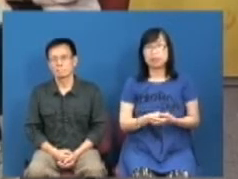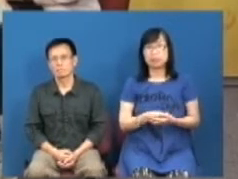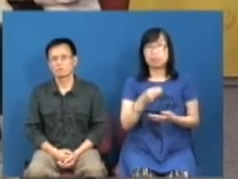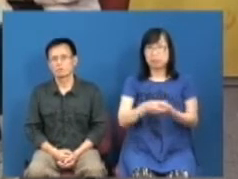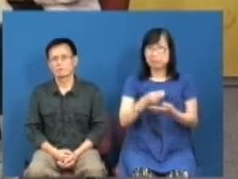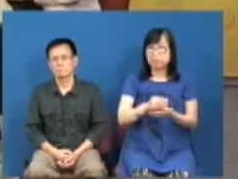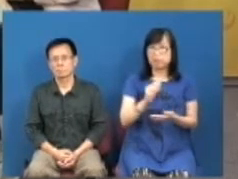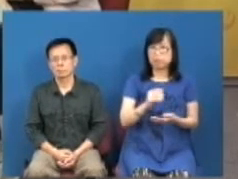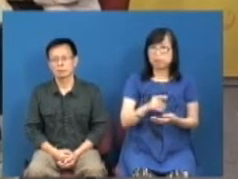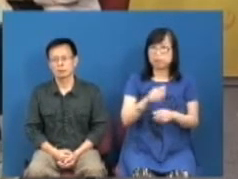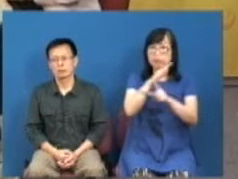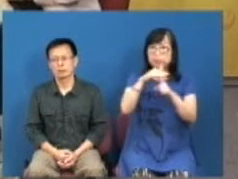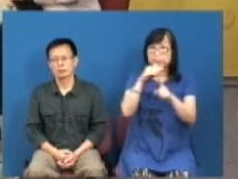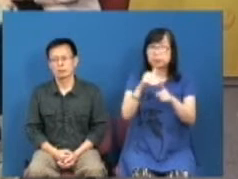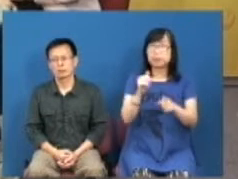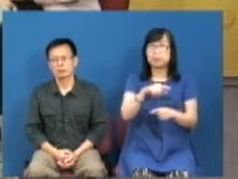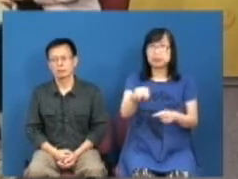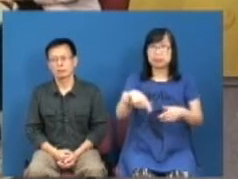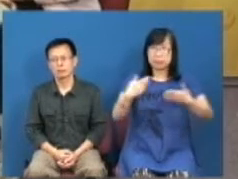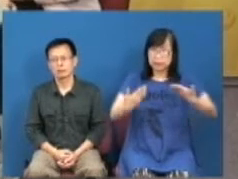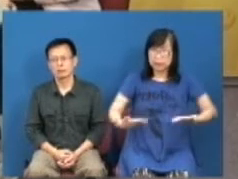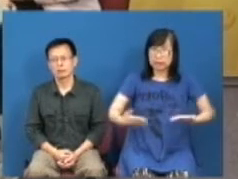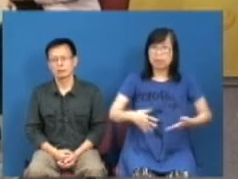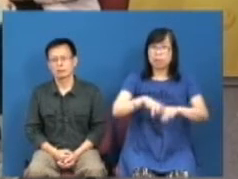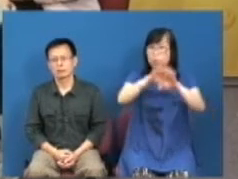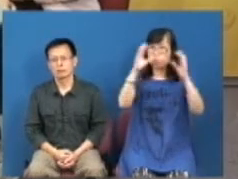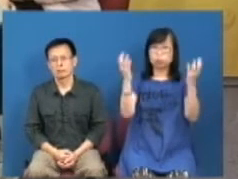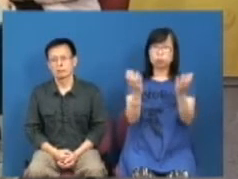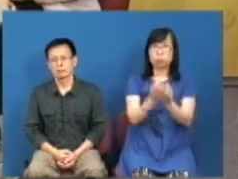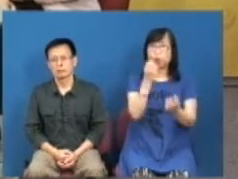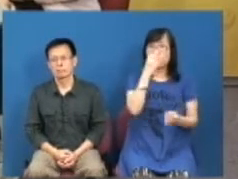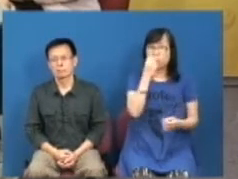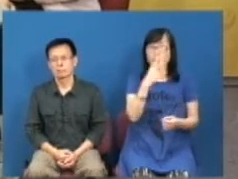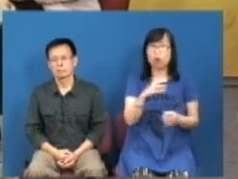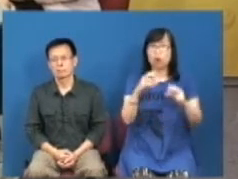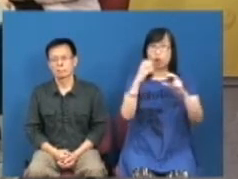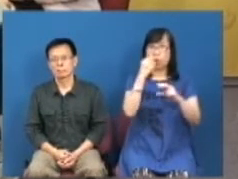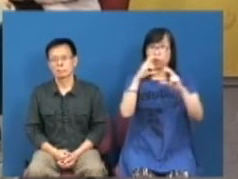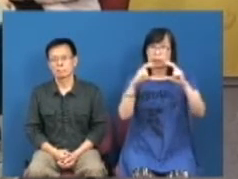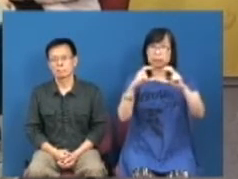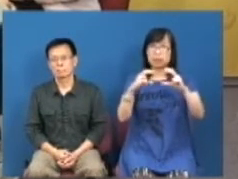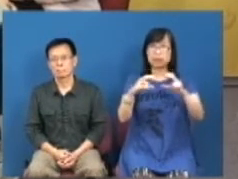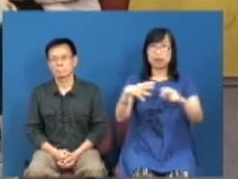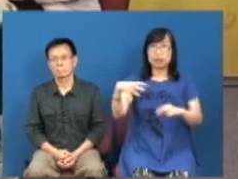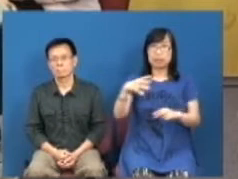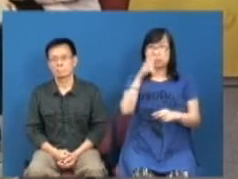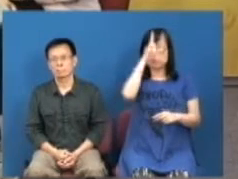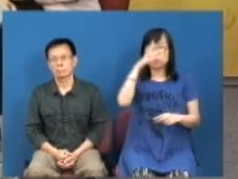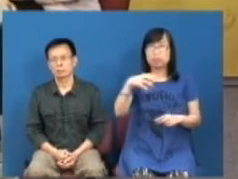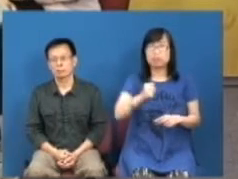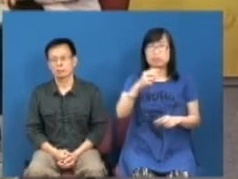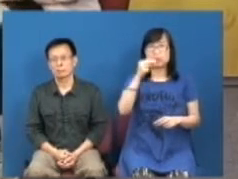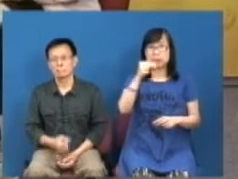買得翻㗎咯喎，即係一半啊，起碼。即係而家我哋全港。即係港鐵咧，政府係揸住78% 啊